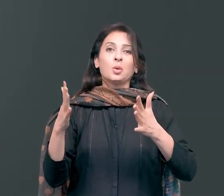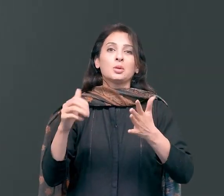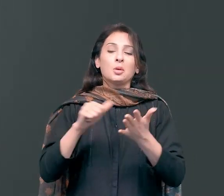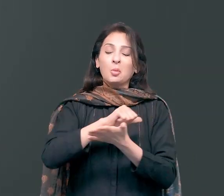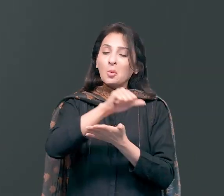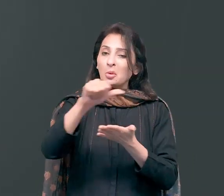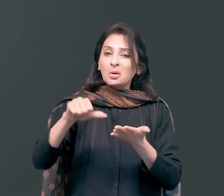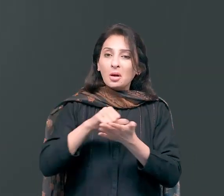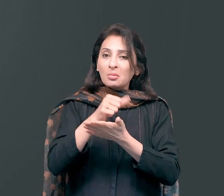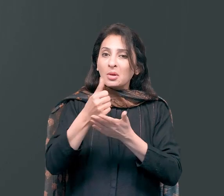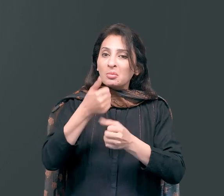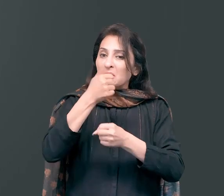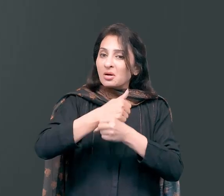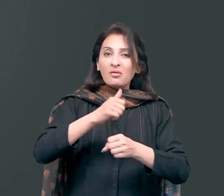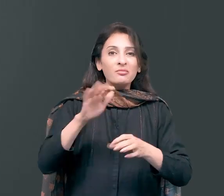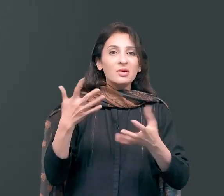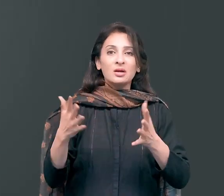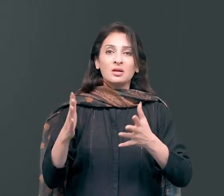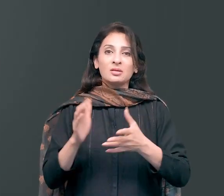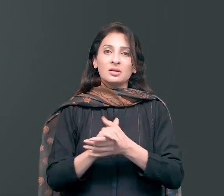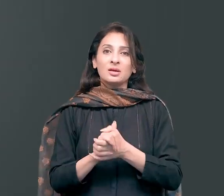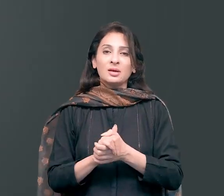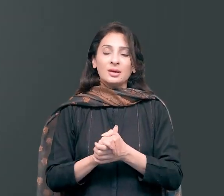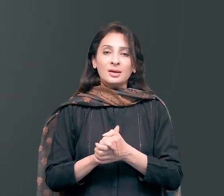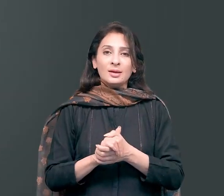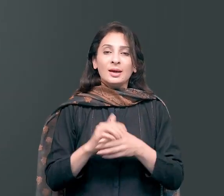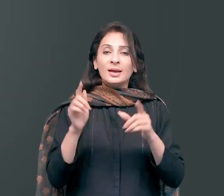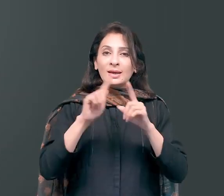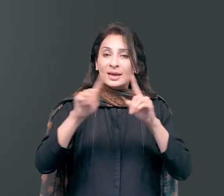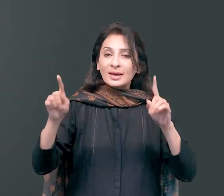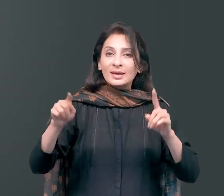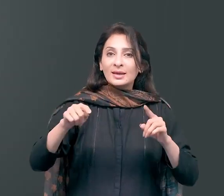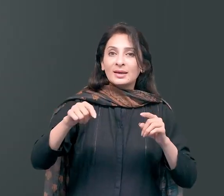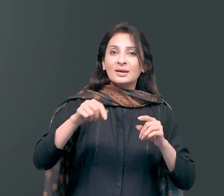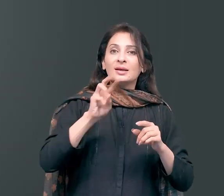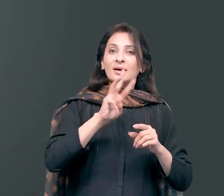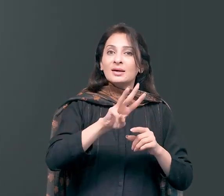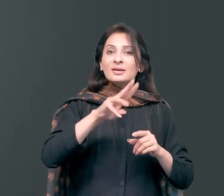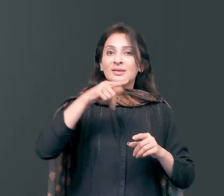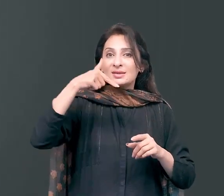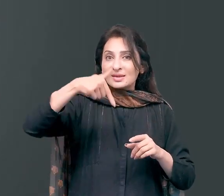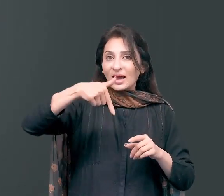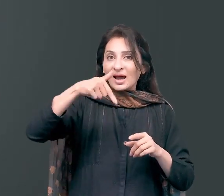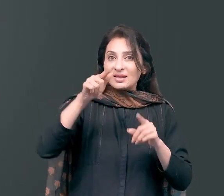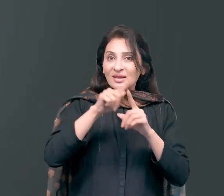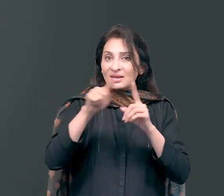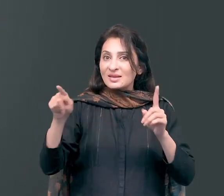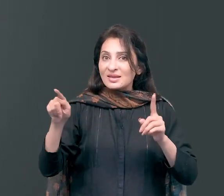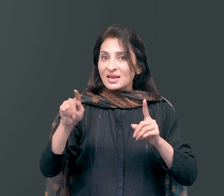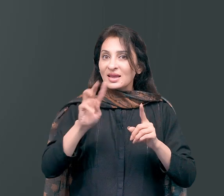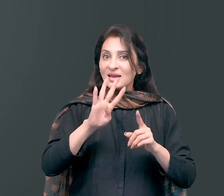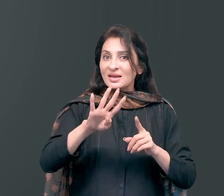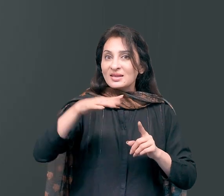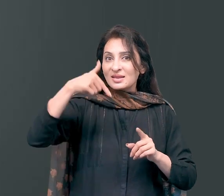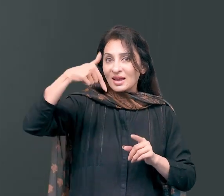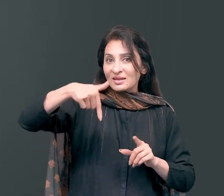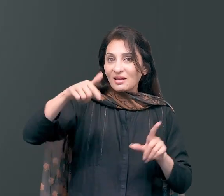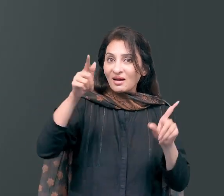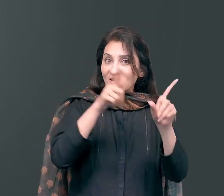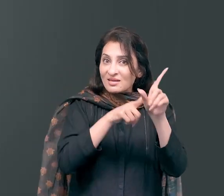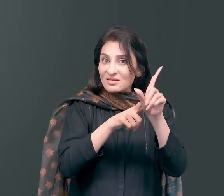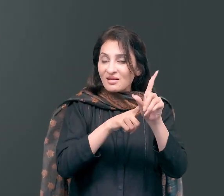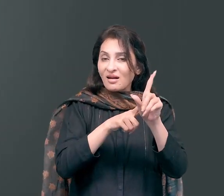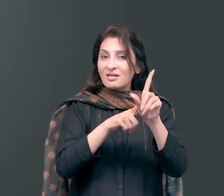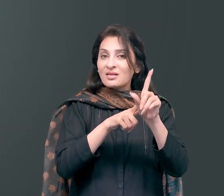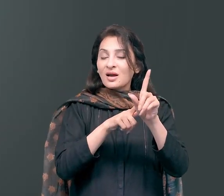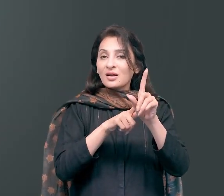بھی ان کی حکومت نہیں بنی تھی۔ تو یہ جو 37 سے 47 تک کا جو سفر ہے، یہ ایک